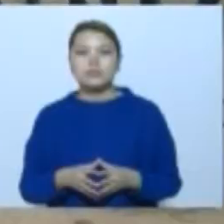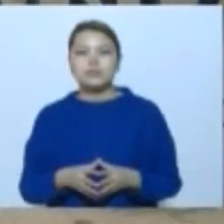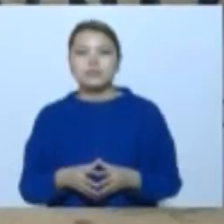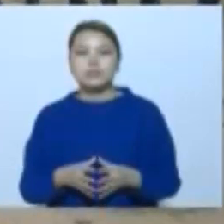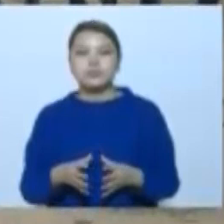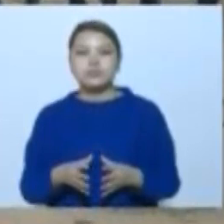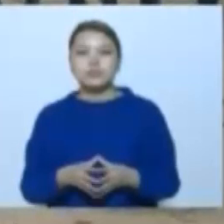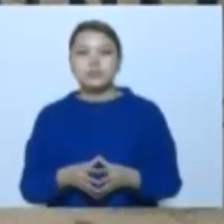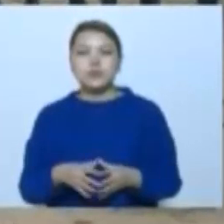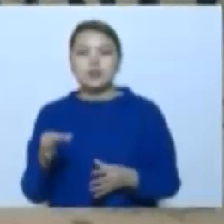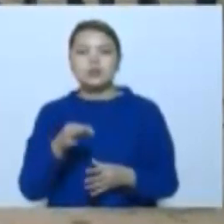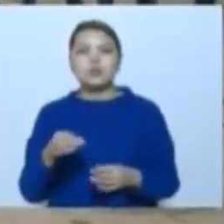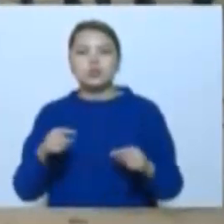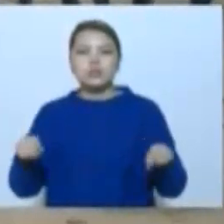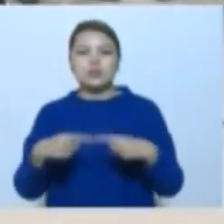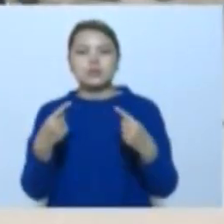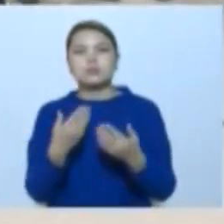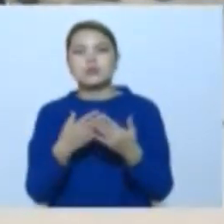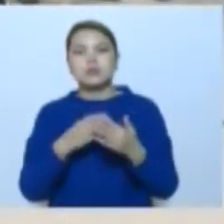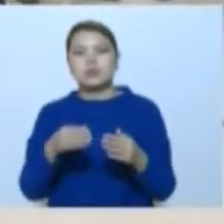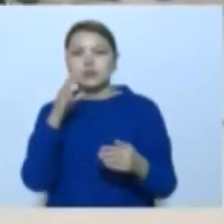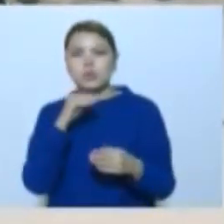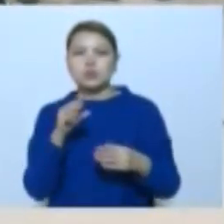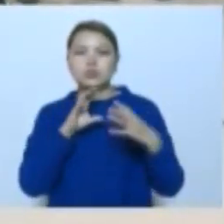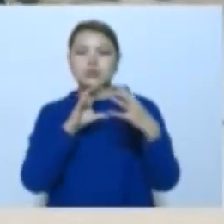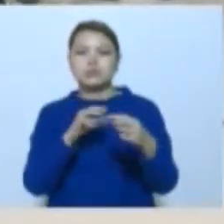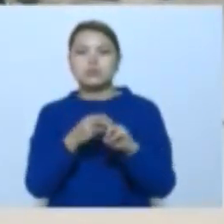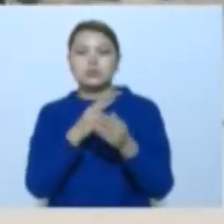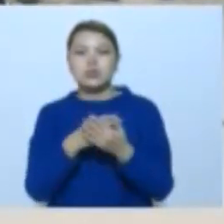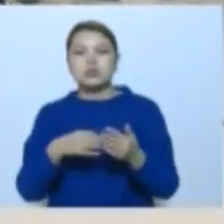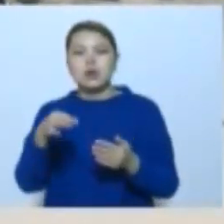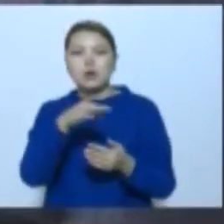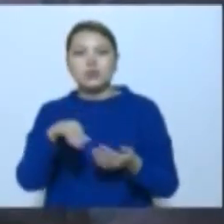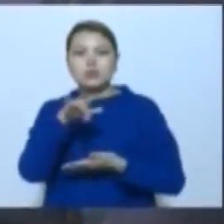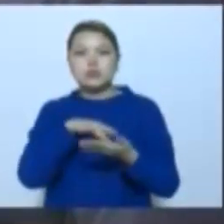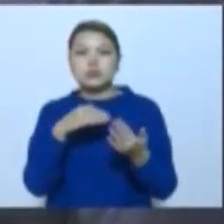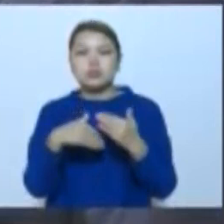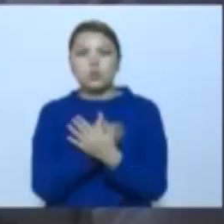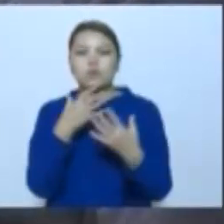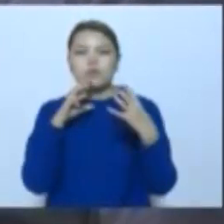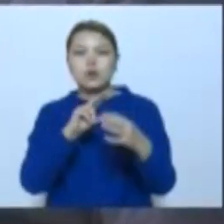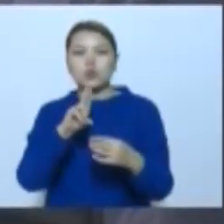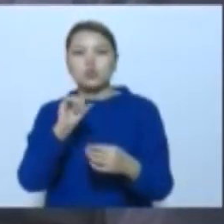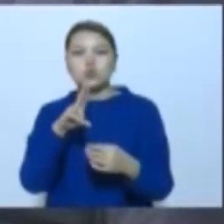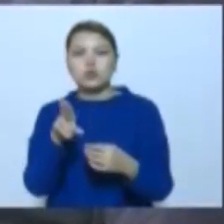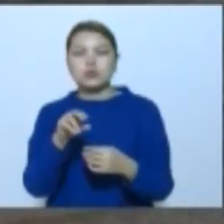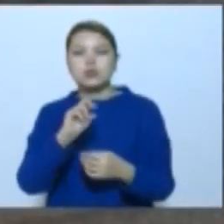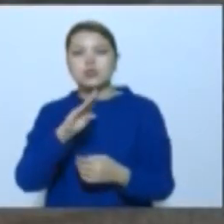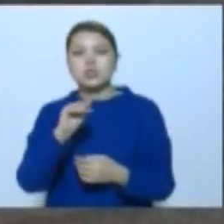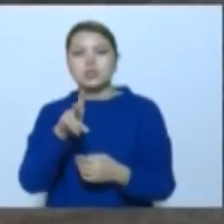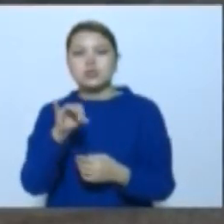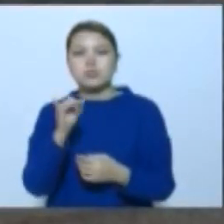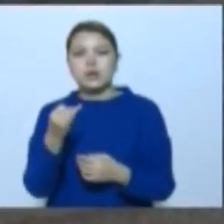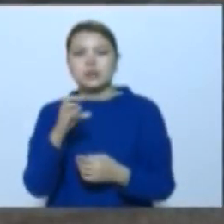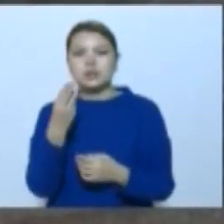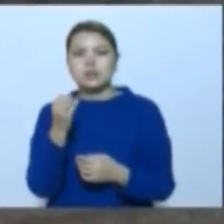сюжете в регионе возобновились межрайонные маршруты теперь из областного центра будут курсировать новы абушев